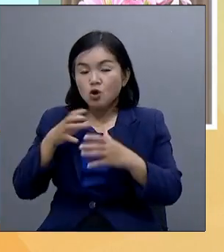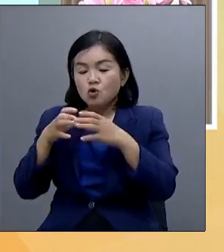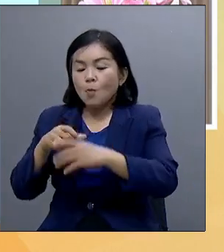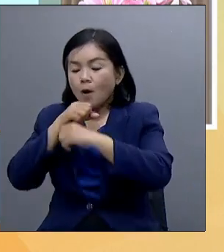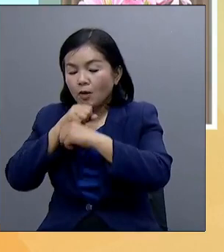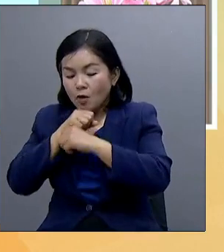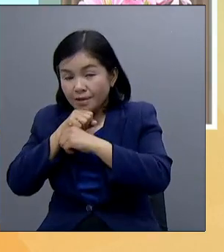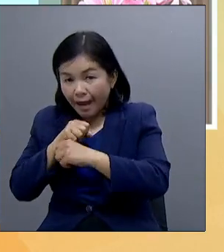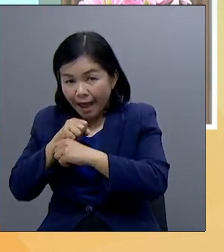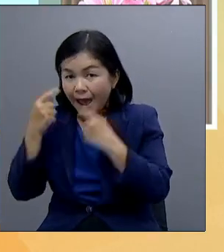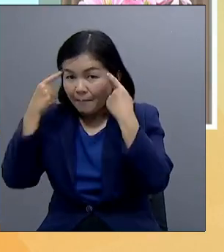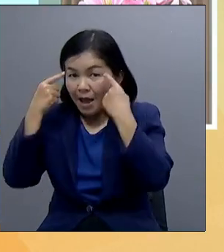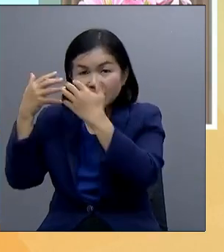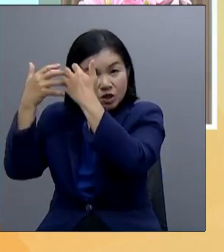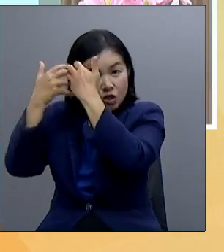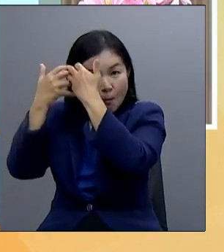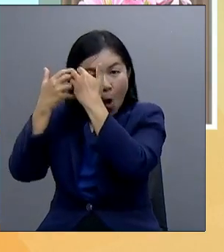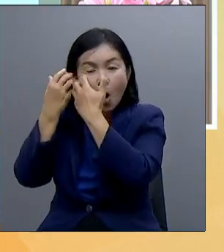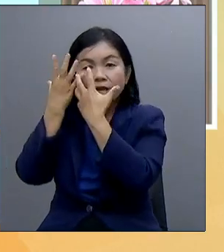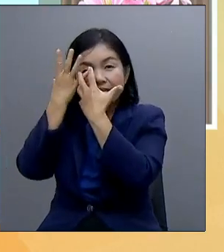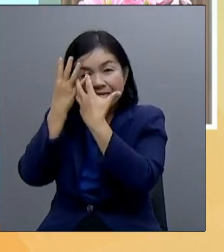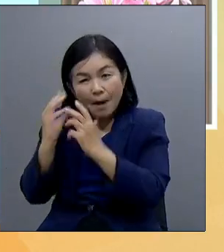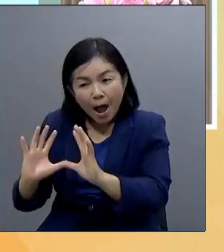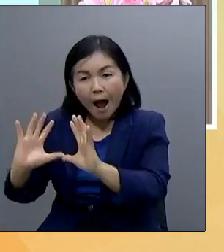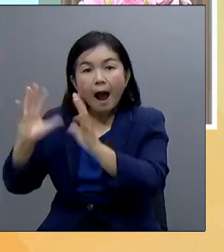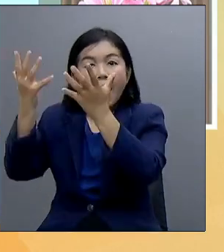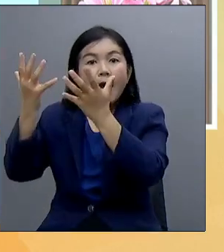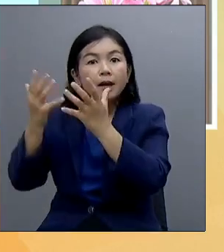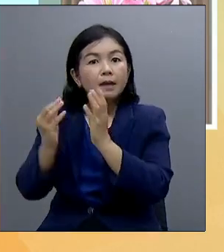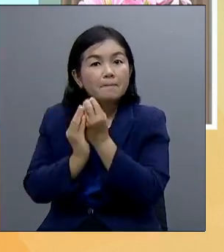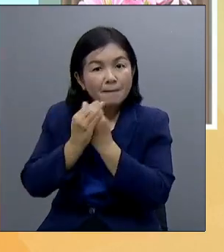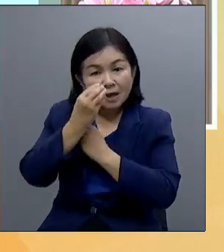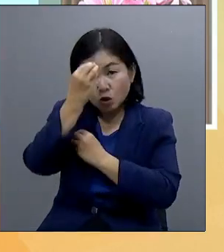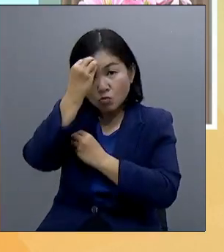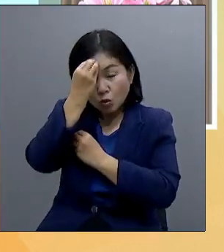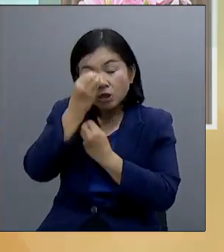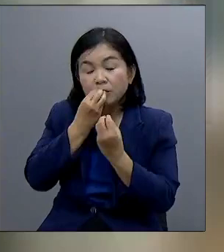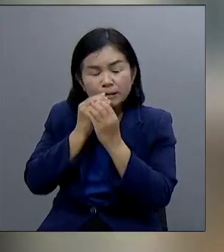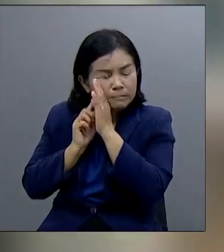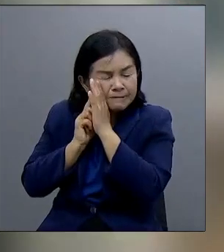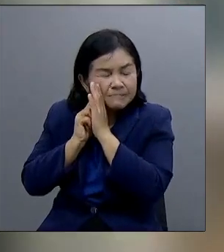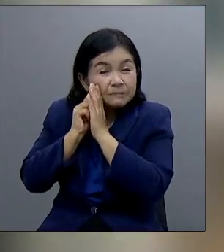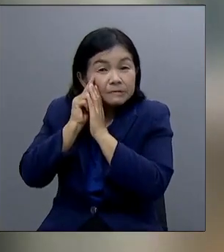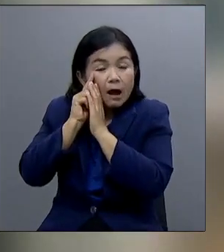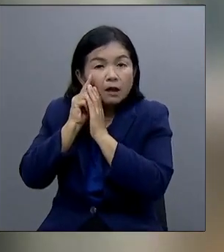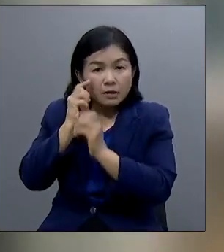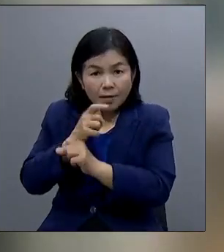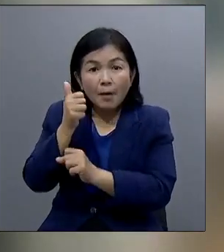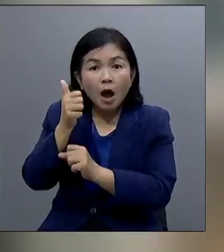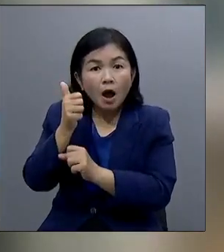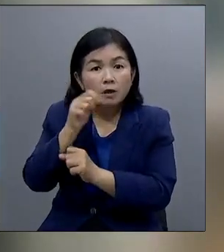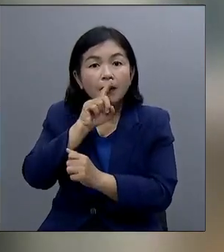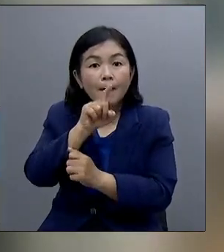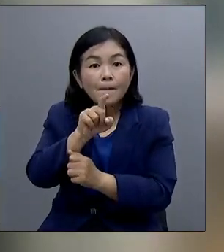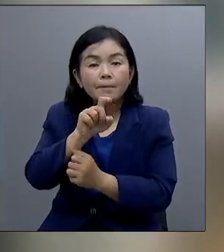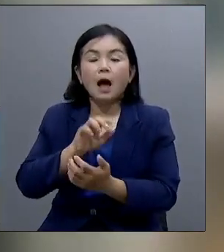จะดูแลตัวเองโดยการรับประทานวาซาบิเพื่อดูแลระบบสมองหรือว่าภาวะสมองเสื่อมนั้นเนี่ยทำได้หรือไม่ครับ ครับผมก็สำหรับ